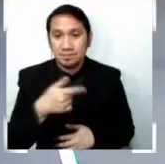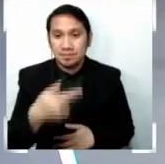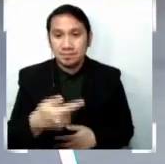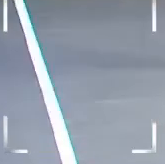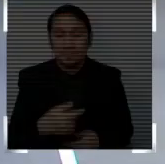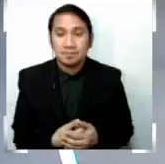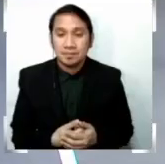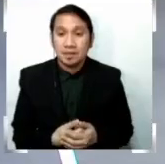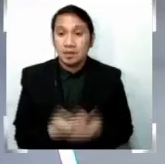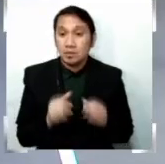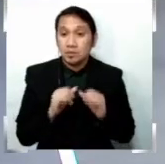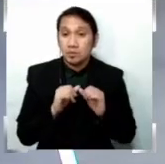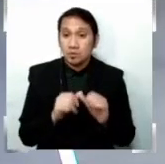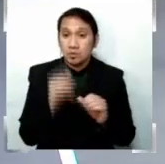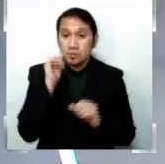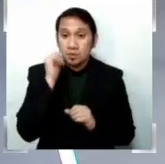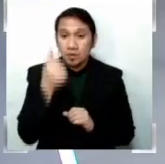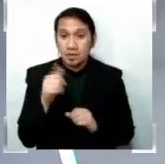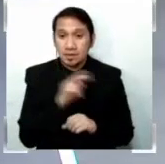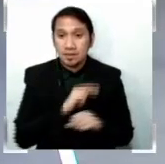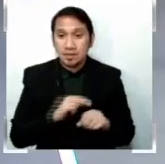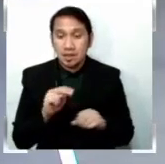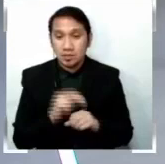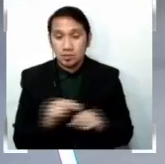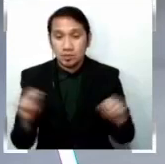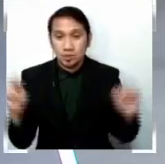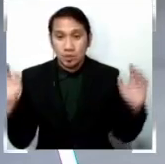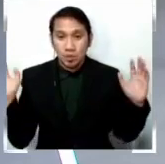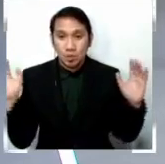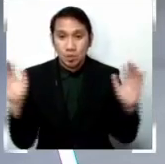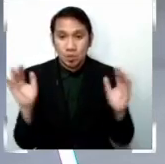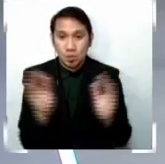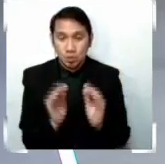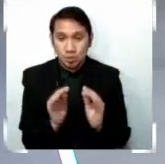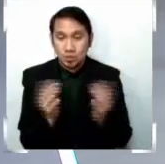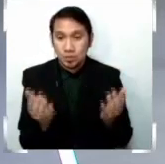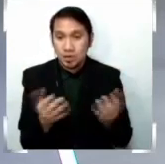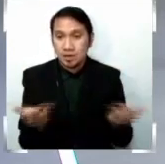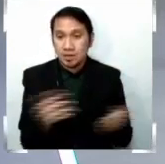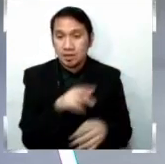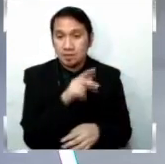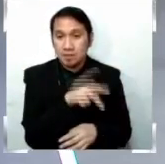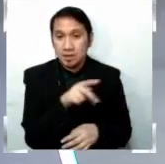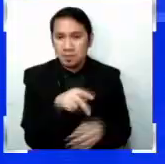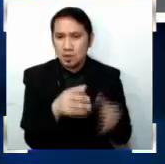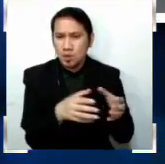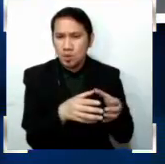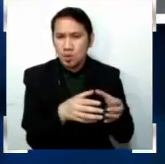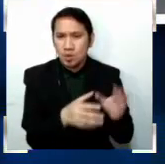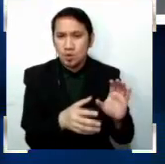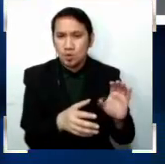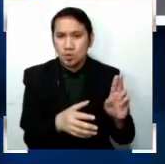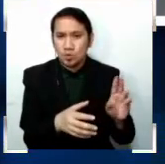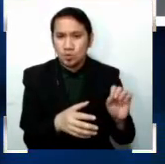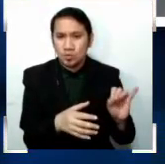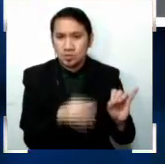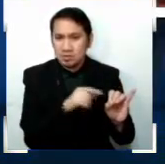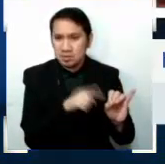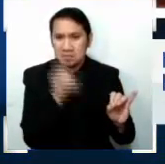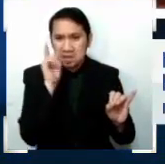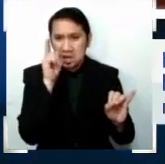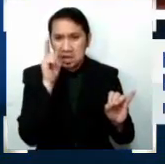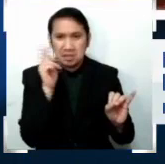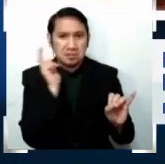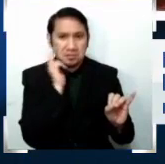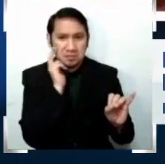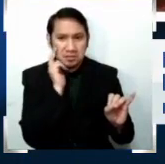Tuloy bukas ang National Assembly ng PDP Laban Cusi Faction sa Pampanga. Inaasang dadalo sina Pangulong Duterte at Senador Bongo